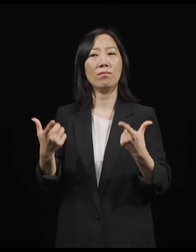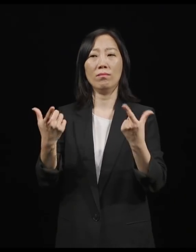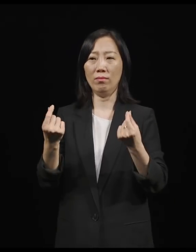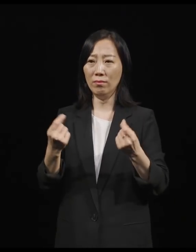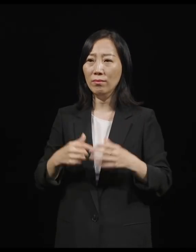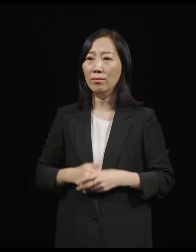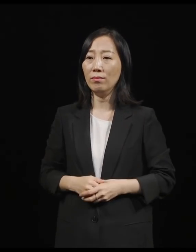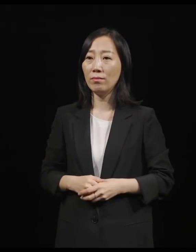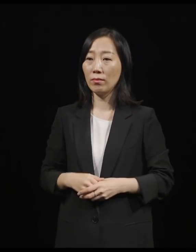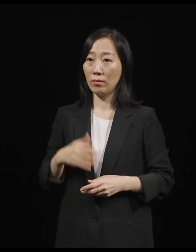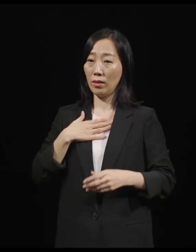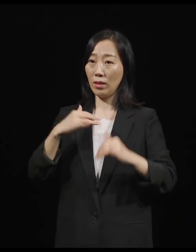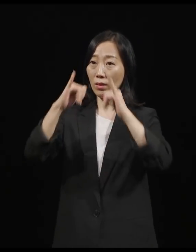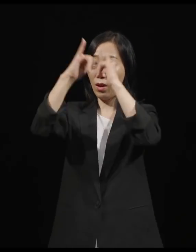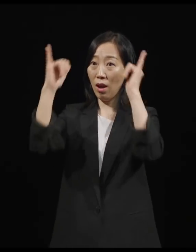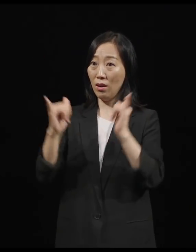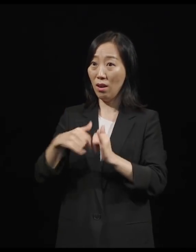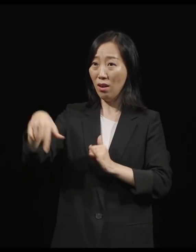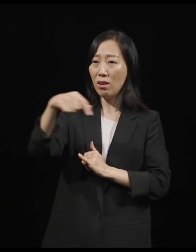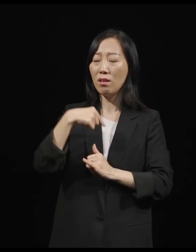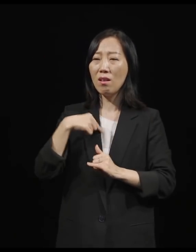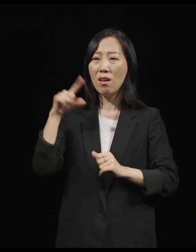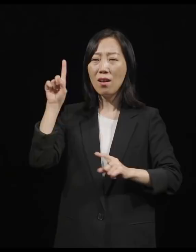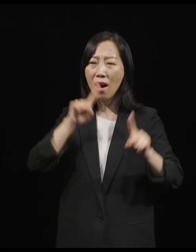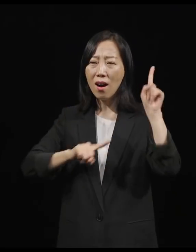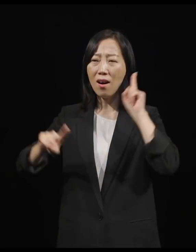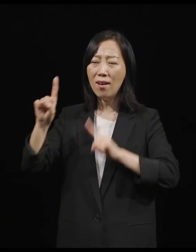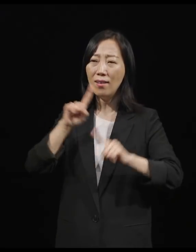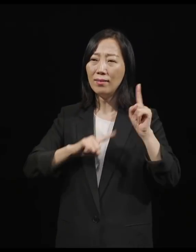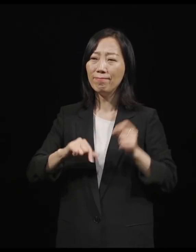저도 이런 사회 속에서 많은 상처를 받으며 살아왔습니다.